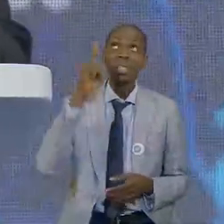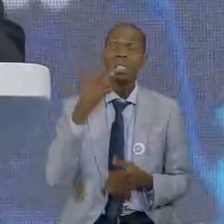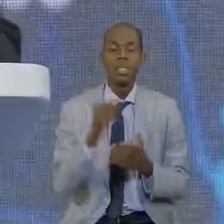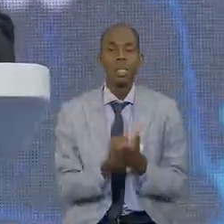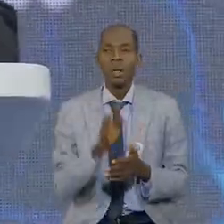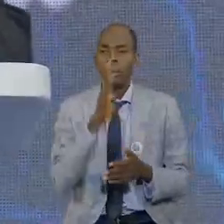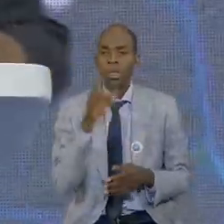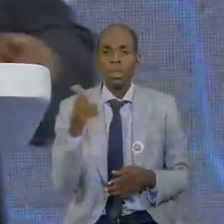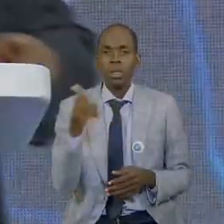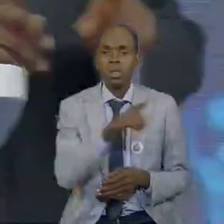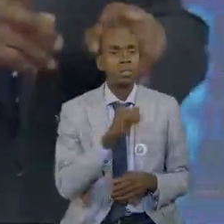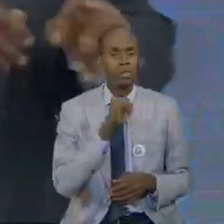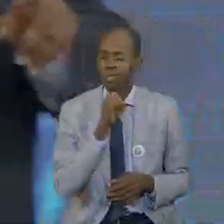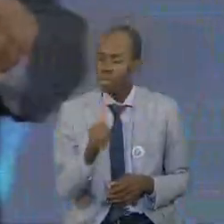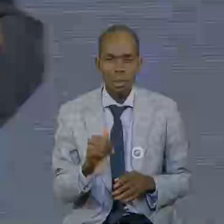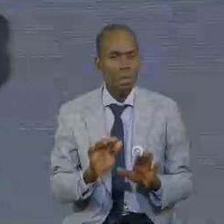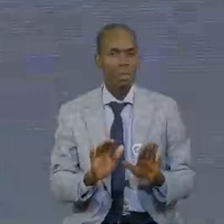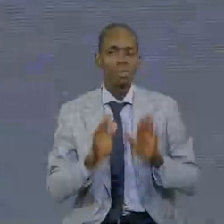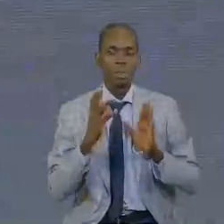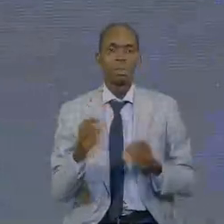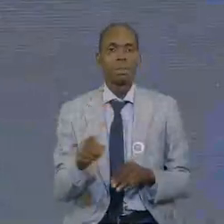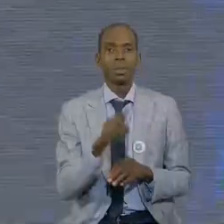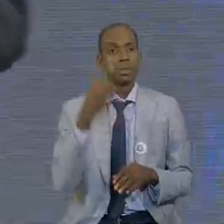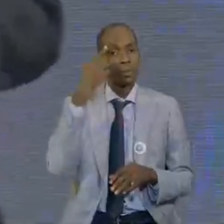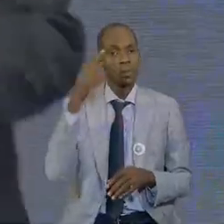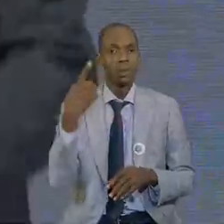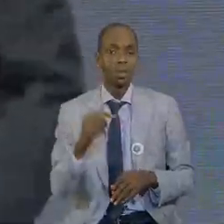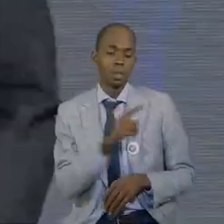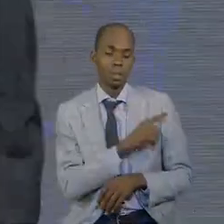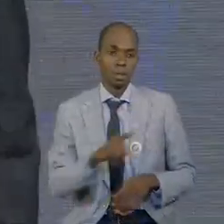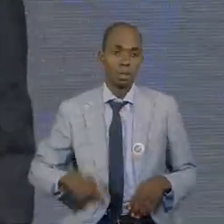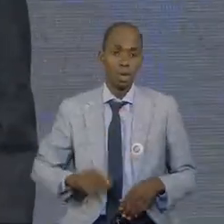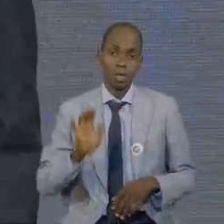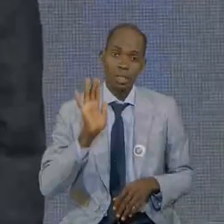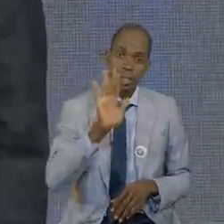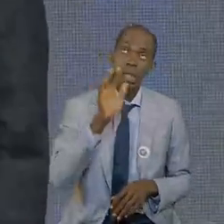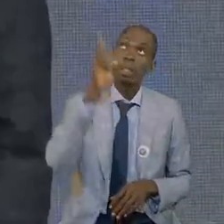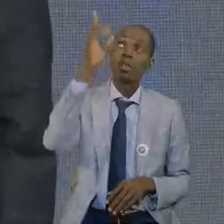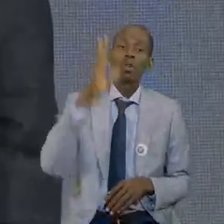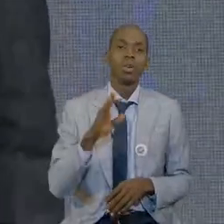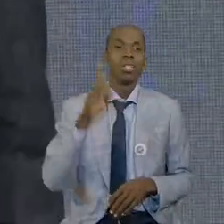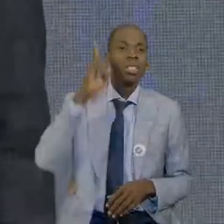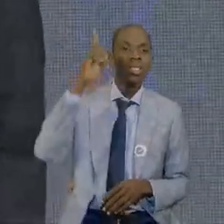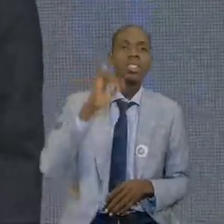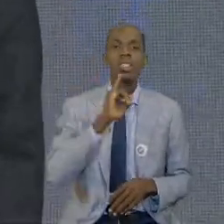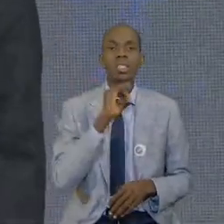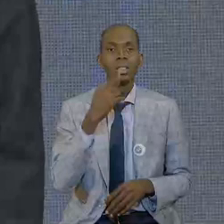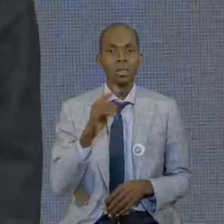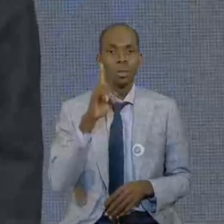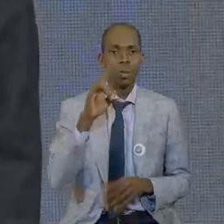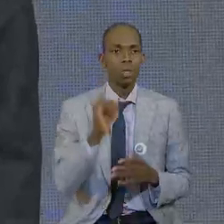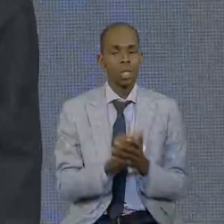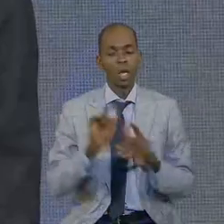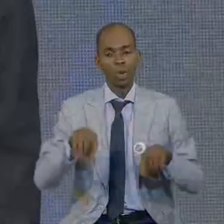Il dit n'aie pas peur d'eux. For the Lord thy God, he it is that go with thee. Et